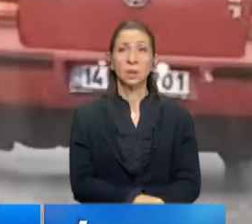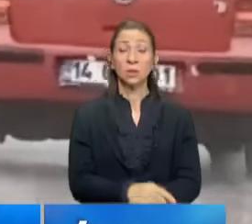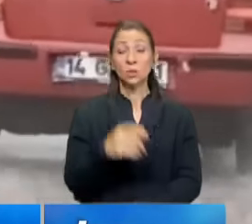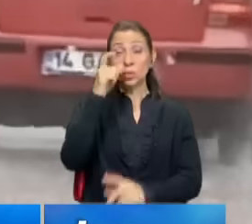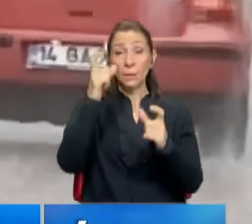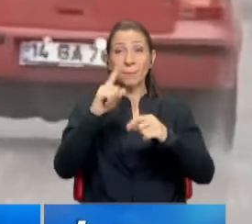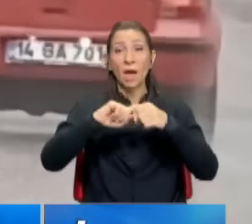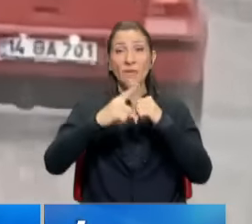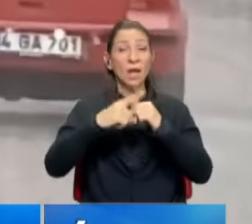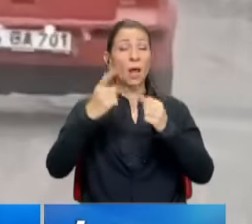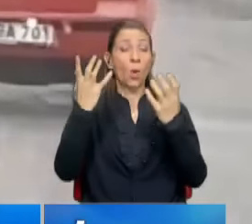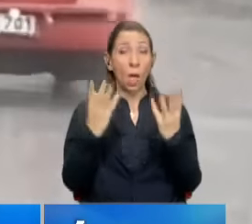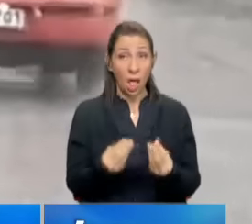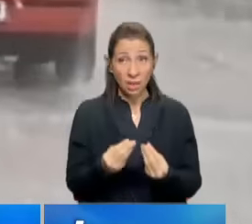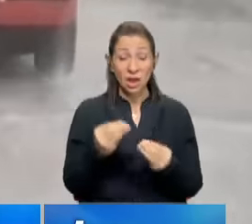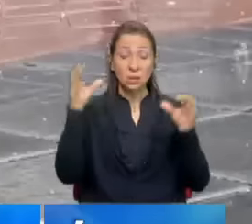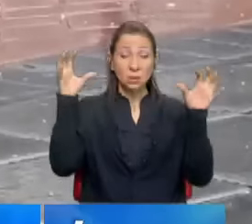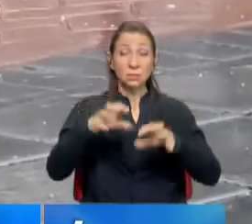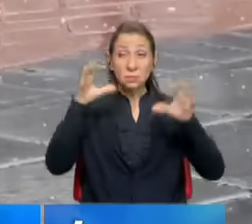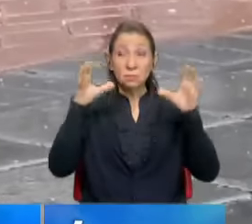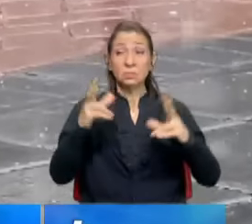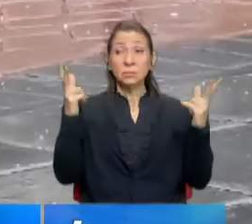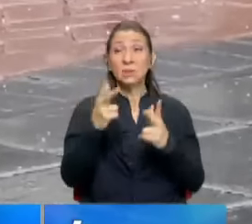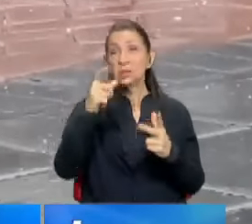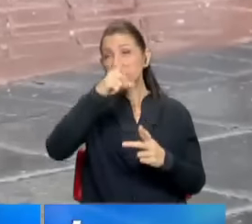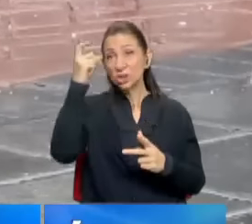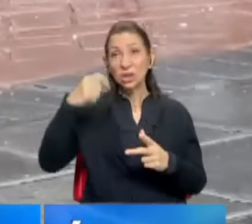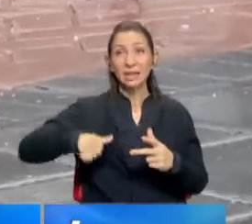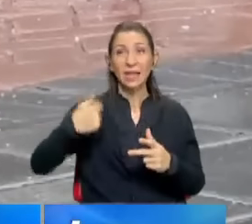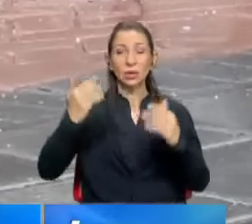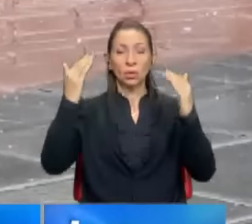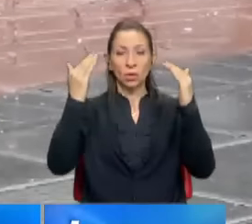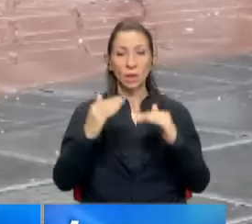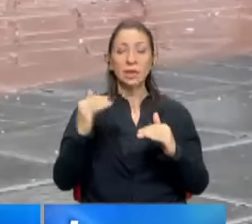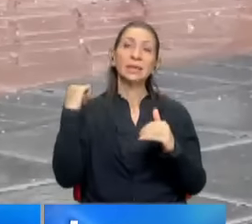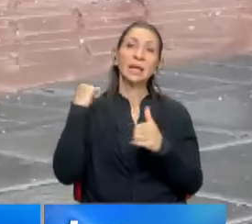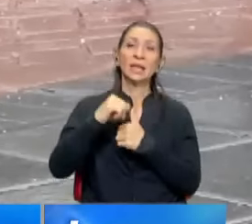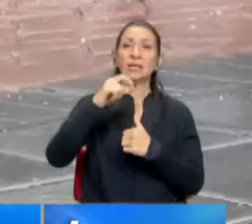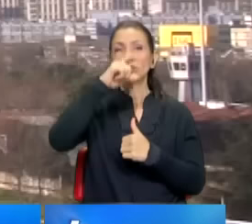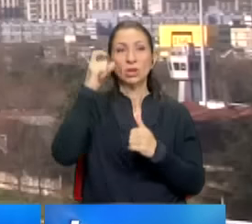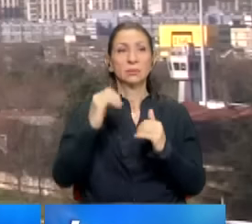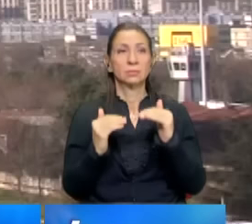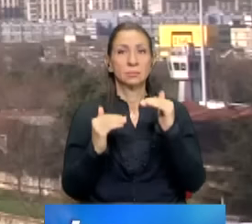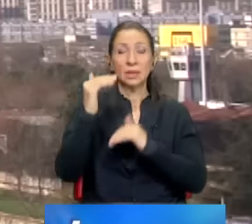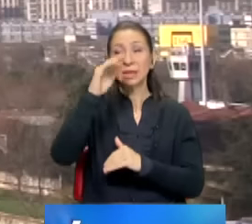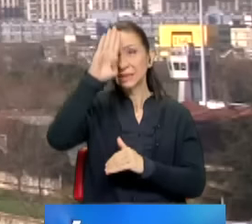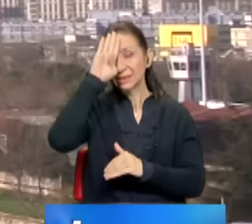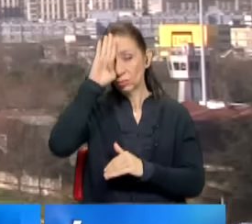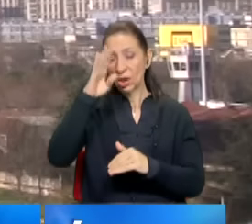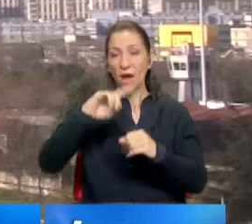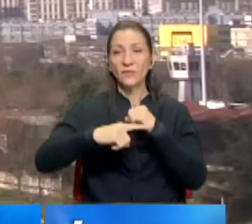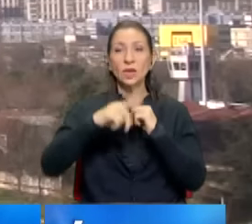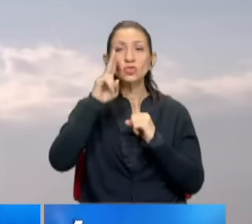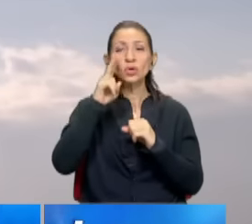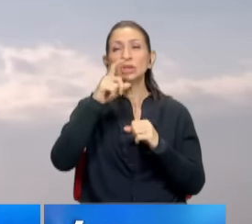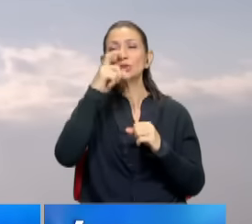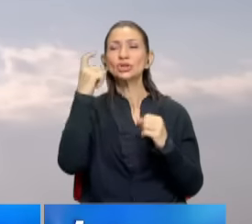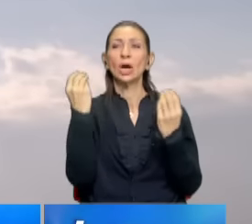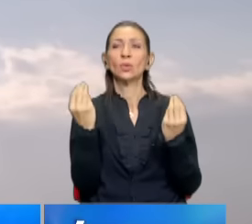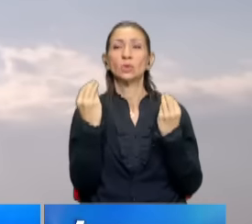Yurdu bir haftadır etkisi altına alan şiddetli yağışlar hava sıcaklığını düşürmüştü. Havalar yeniden ısınacak. İstanbul hafta sonu yazdan kalma bir